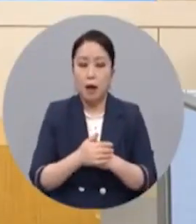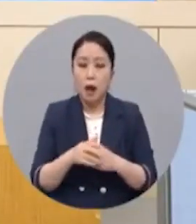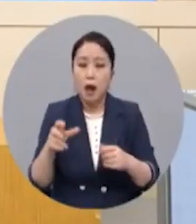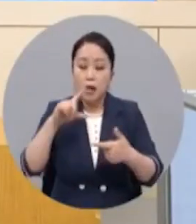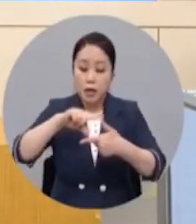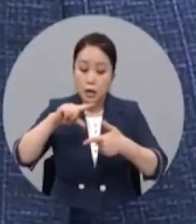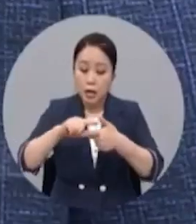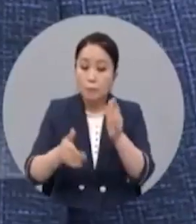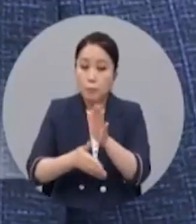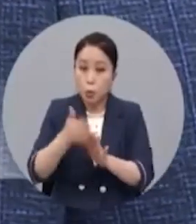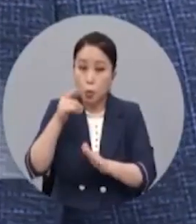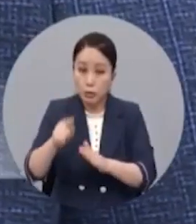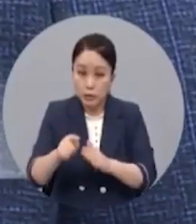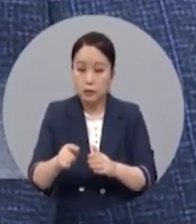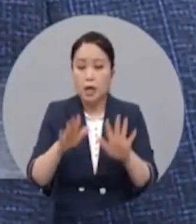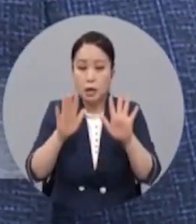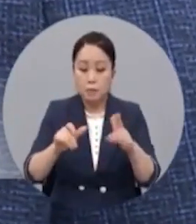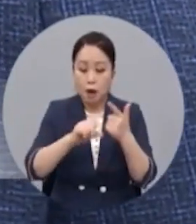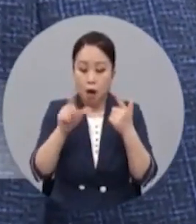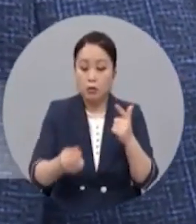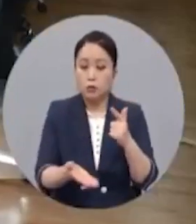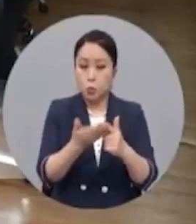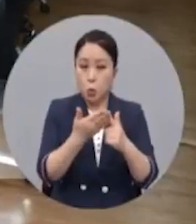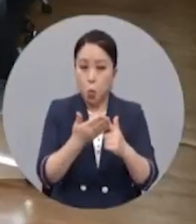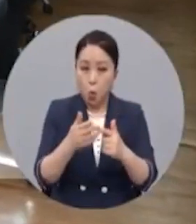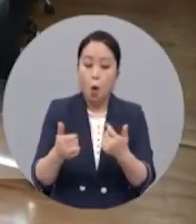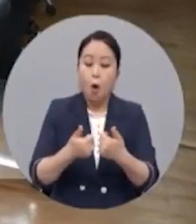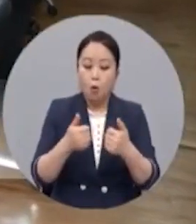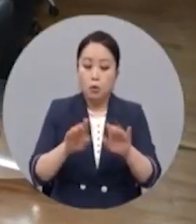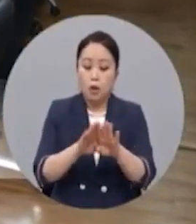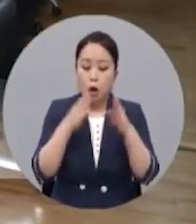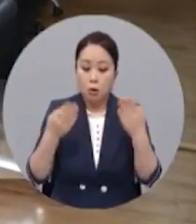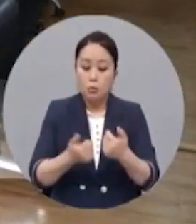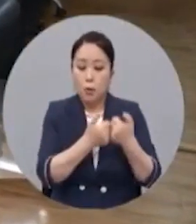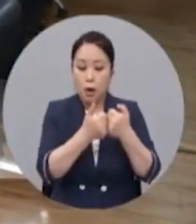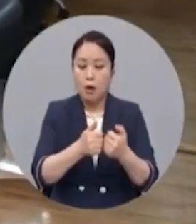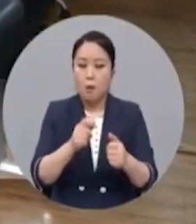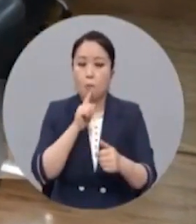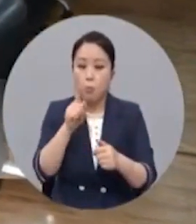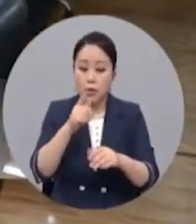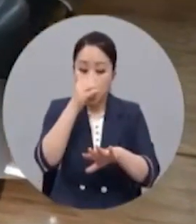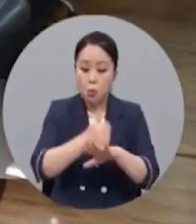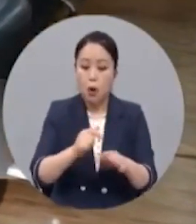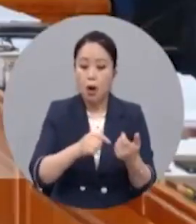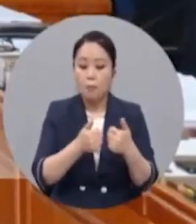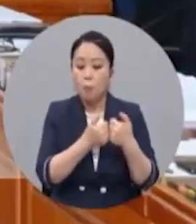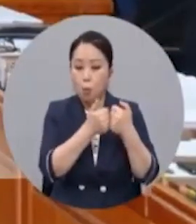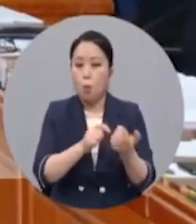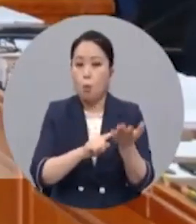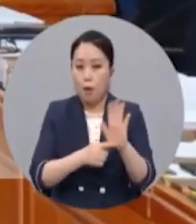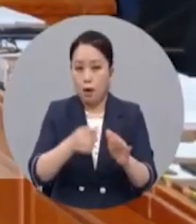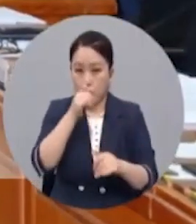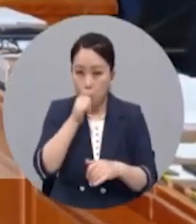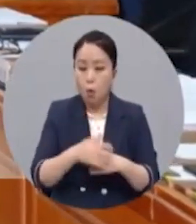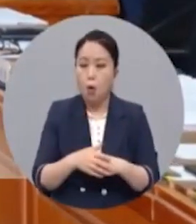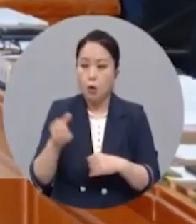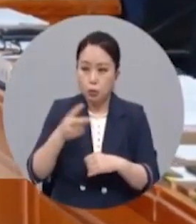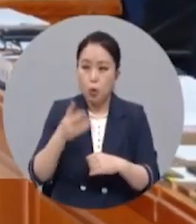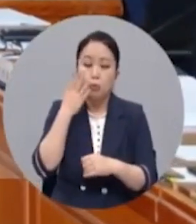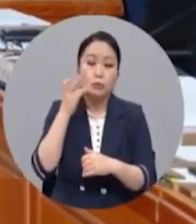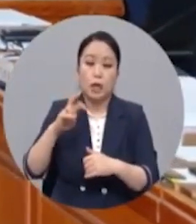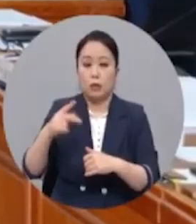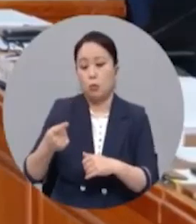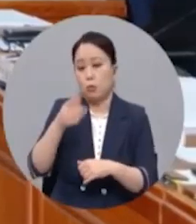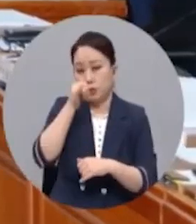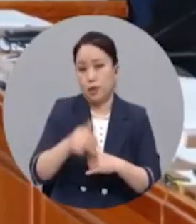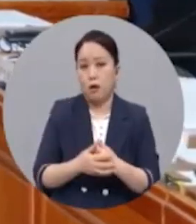언론 브리핑 형식의 국외 연수 결과 보고회를 열었고 울산 중구의회도 연수 계획을 심의했던 위원들에게 결과 보고회를